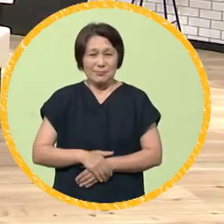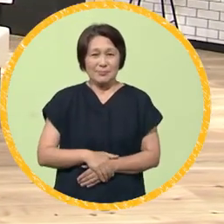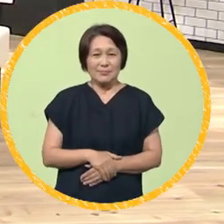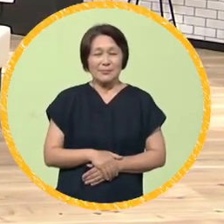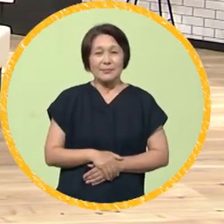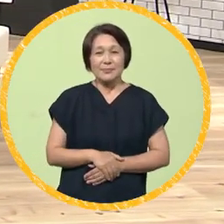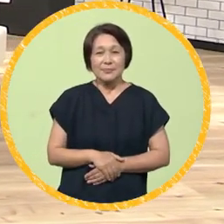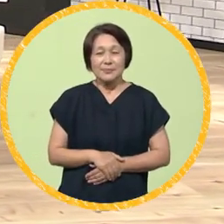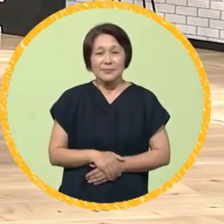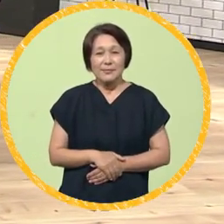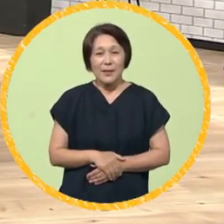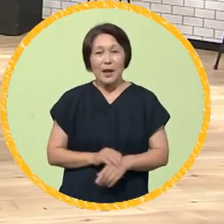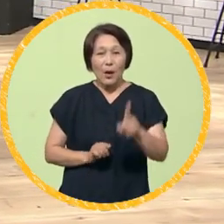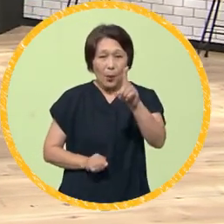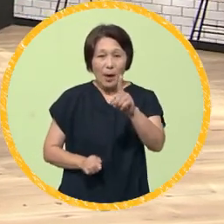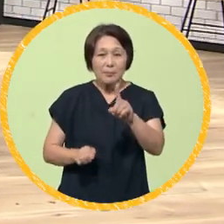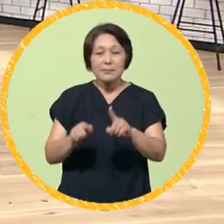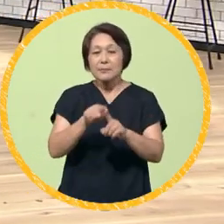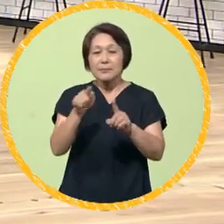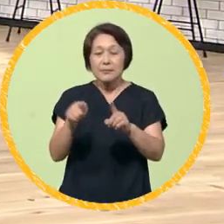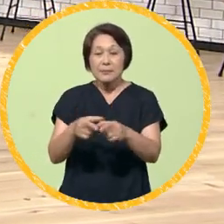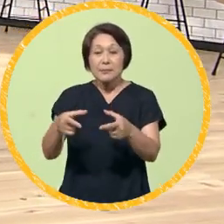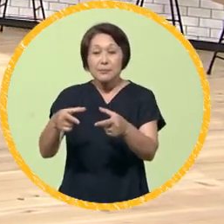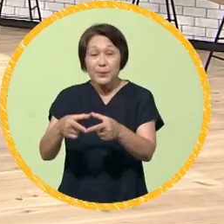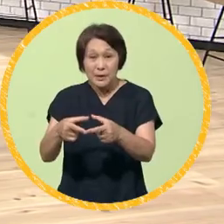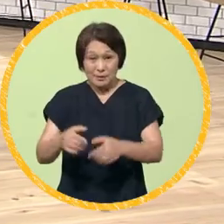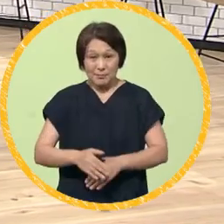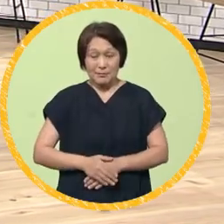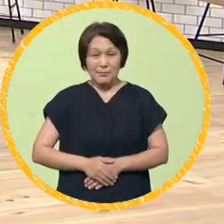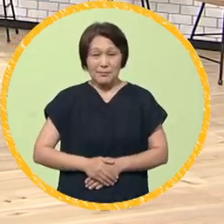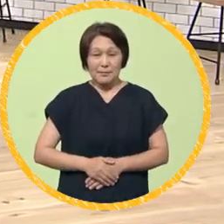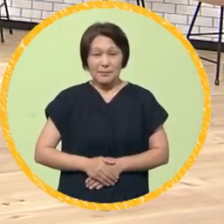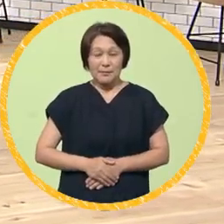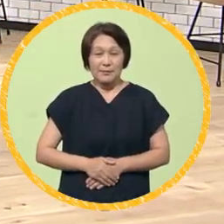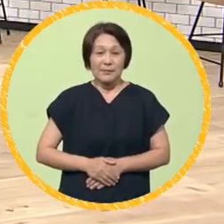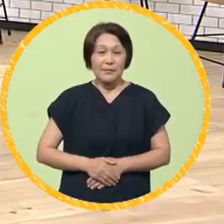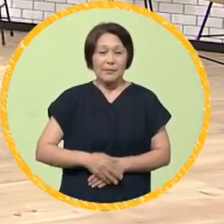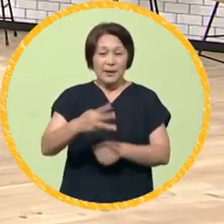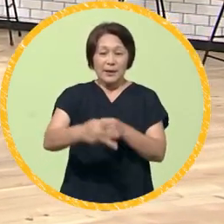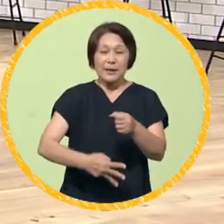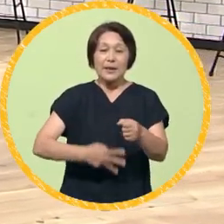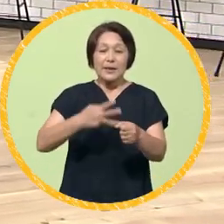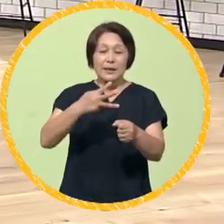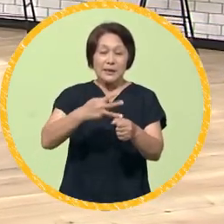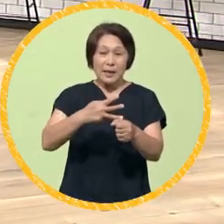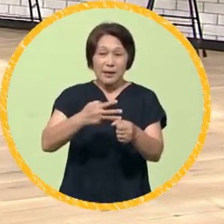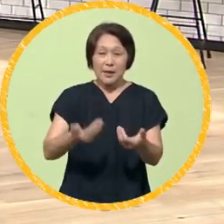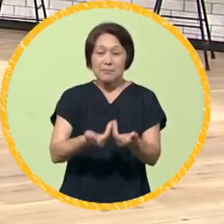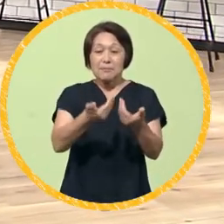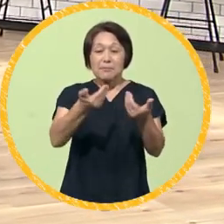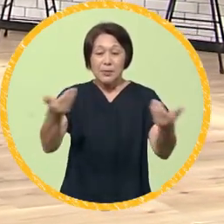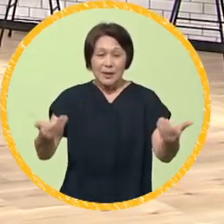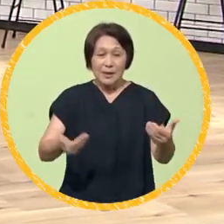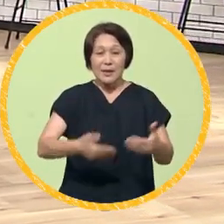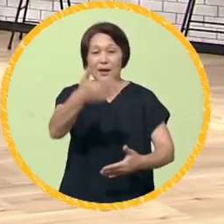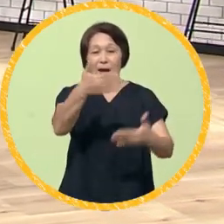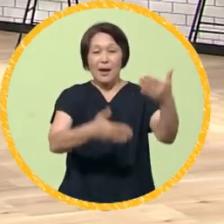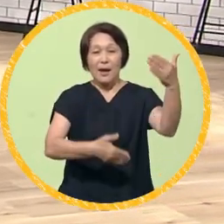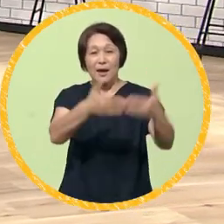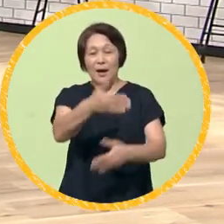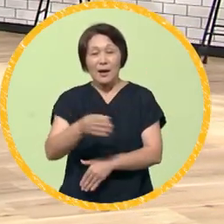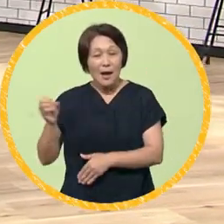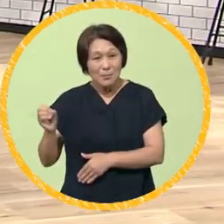、さあそのワンピースなんですけれども、はい、なんとですね、この夏3年ぶりとなる劇場版が公開され